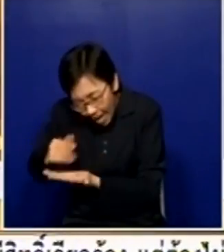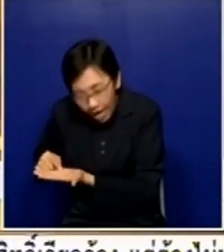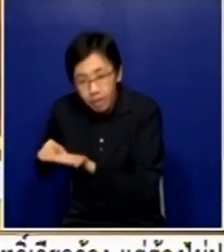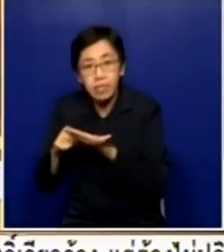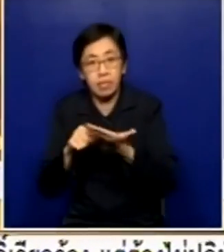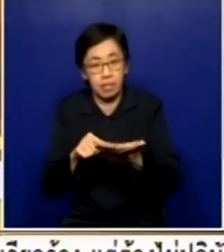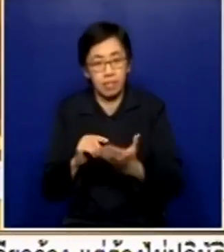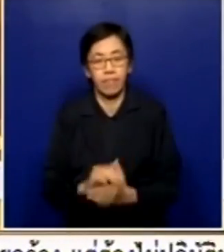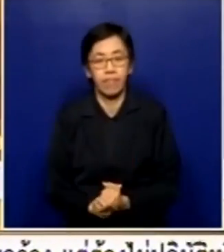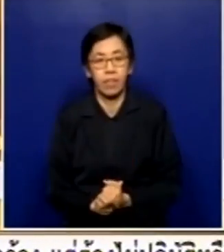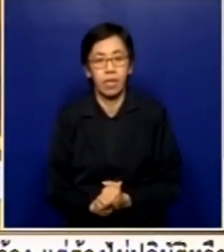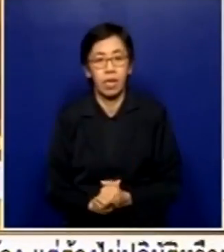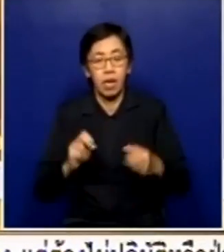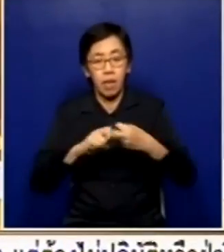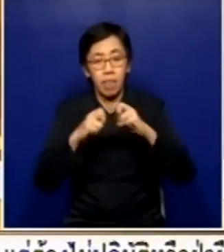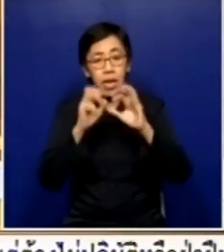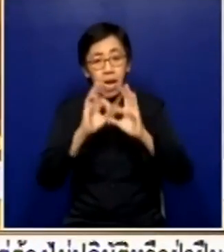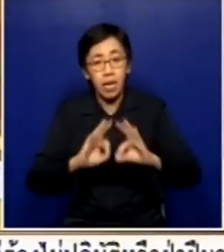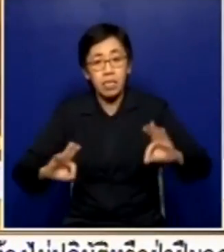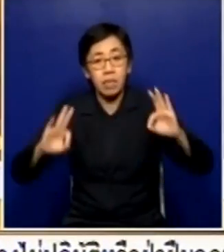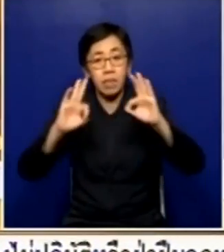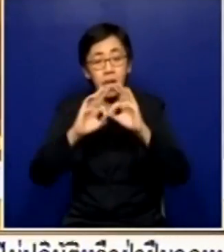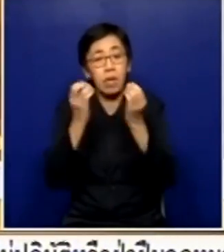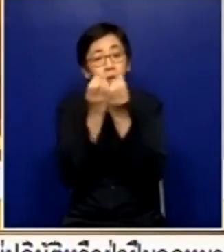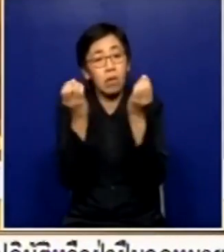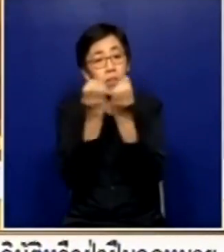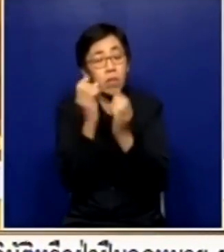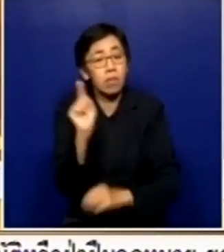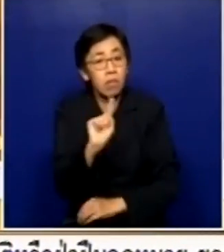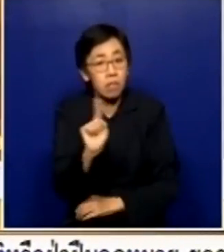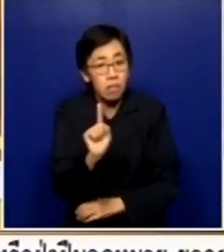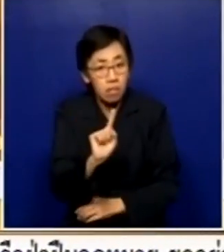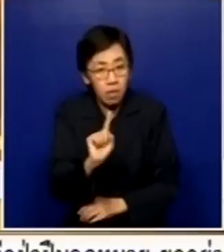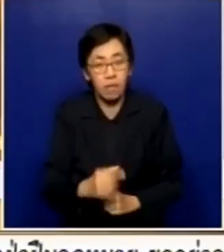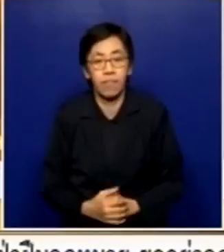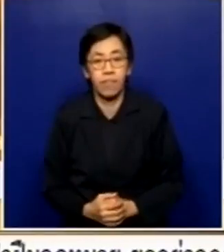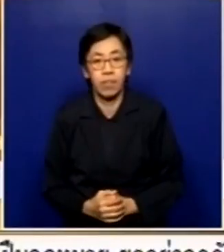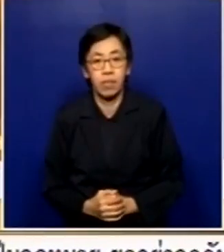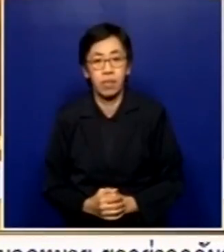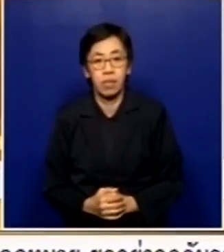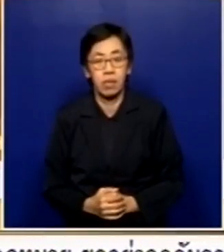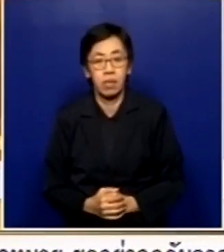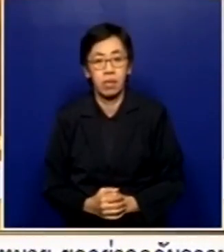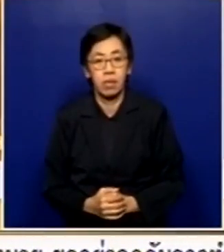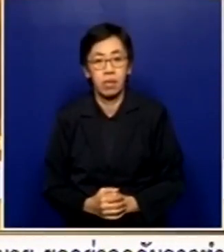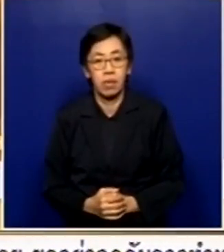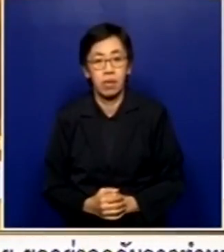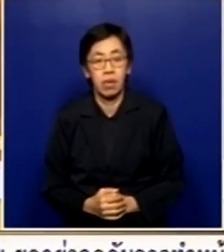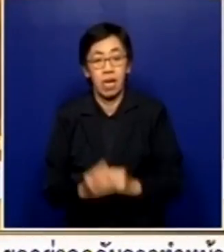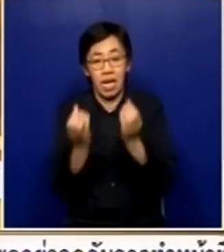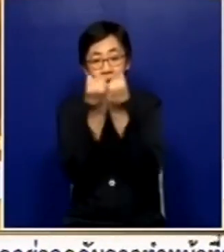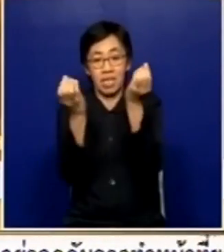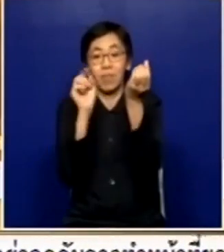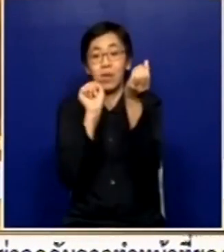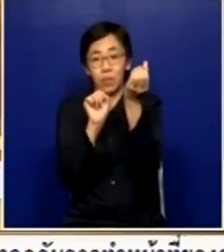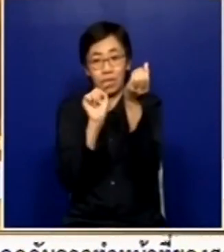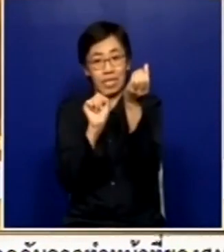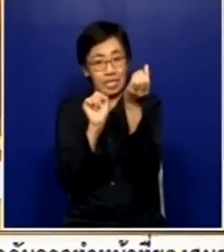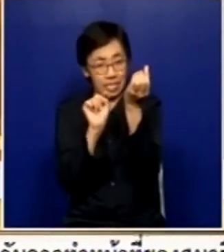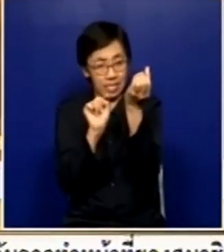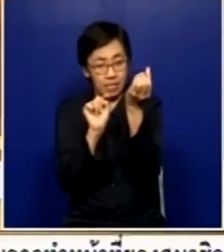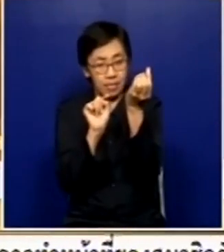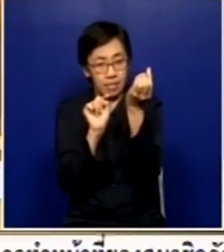ใหญ่ของรัฐธรรมนูญในปัจจุบันคือราชบัญญัติราชธรรมนูญฉบับนี้